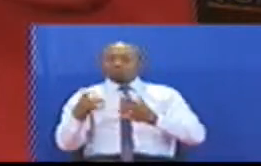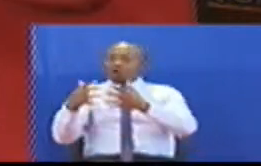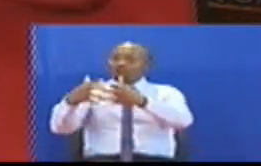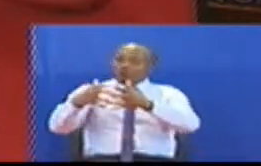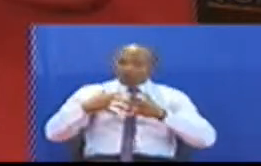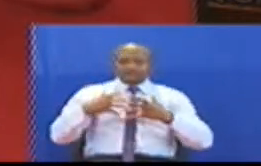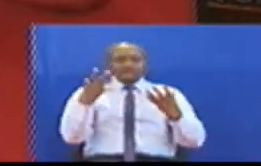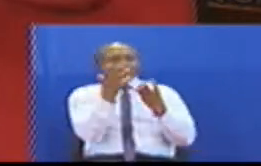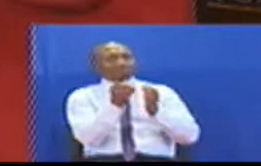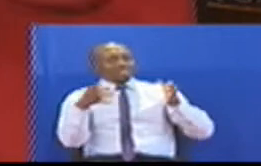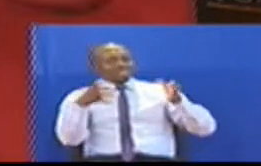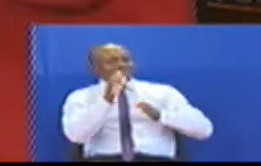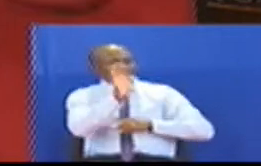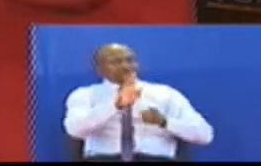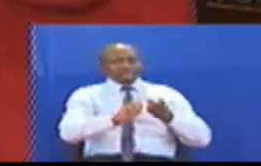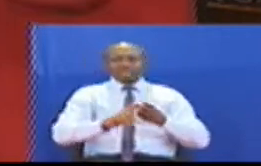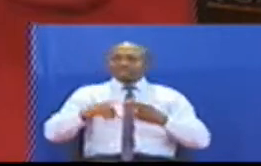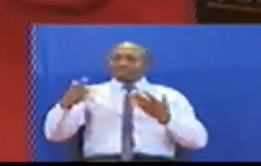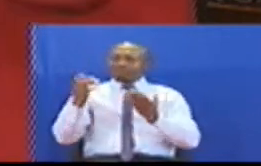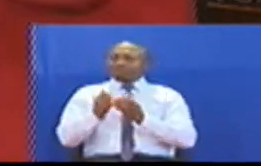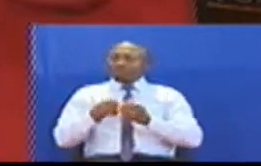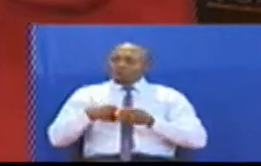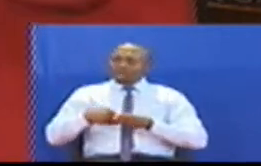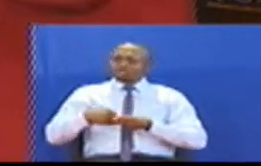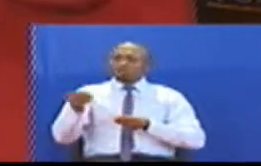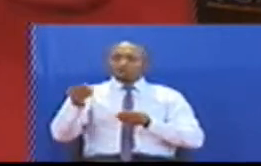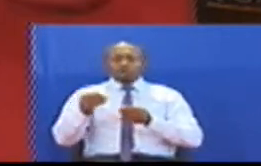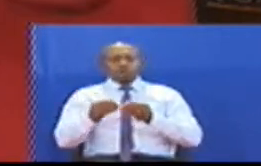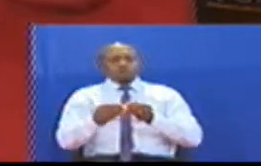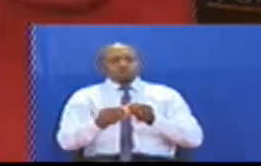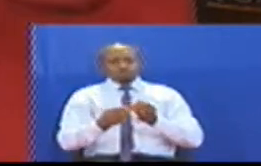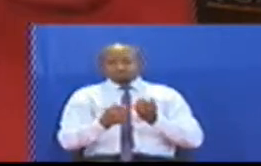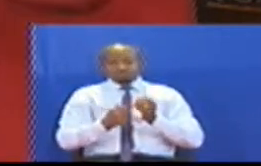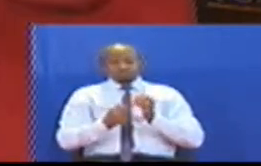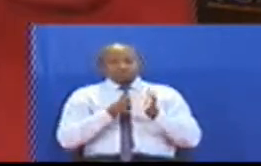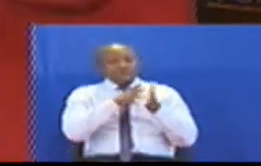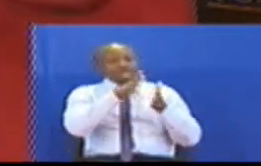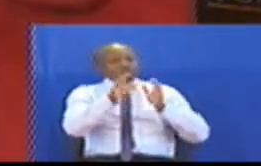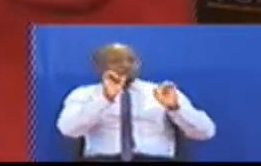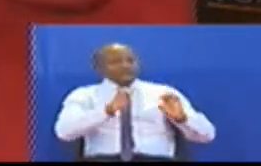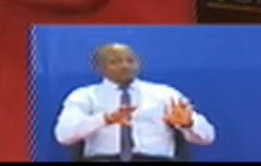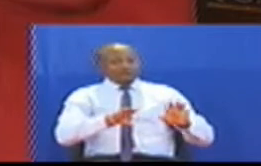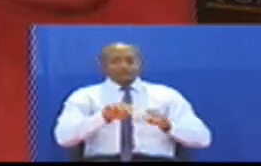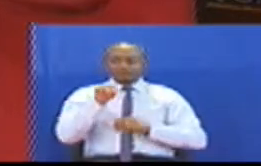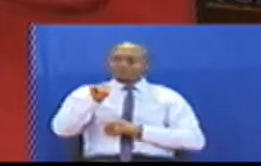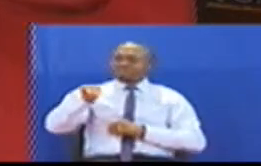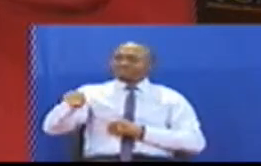ikatuma na kipimo kingine kipya milimita 8 nyingine ambayo sijui wameitoa